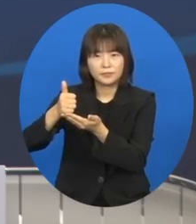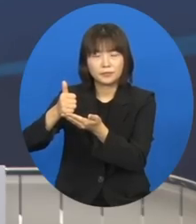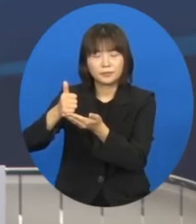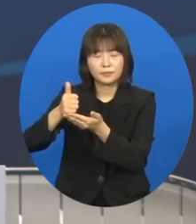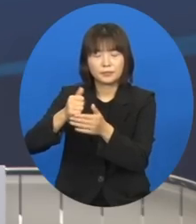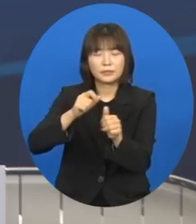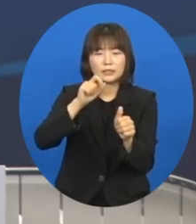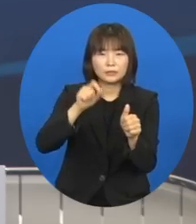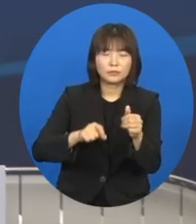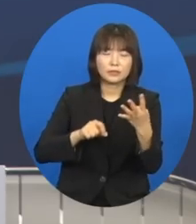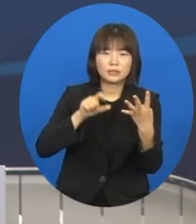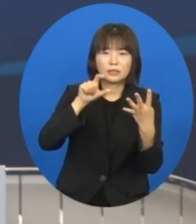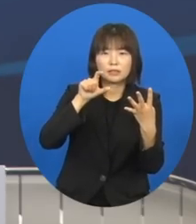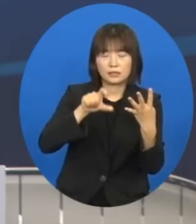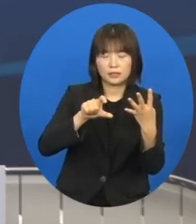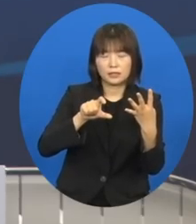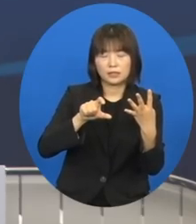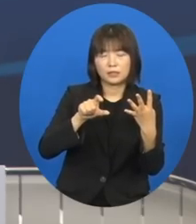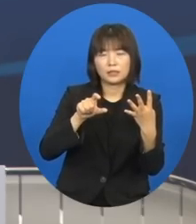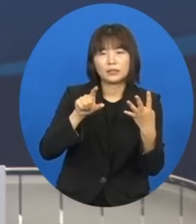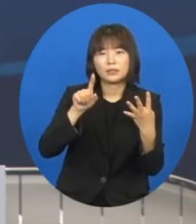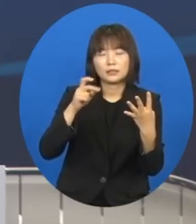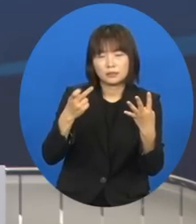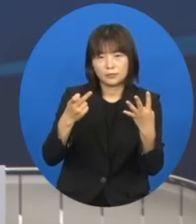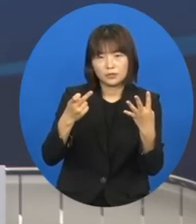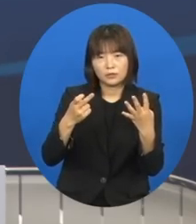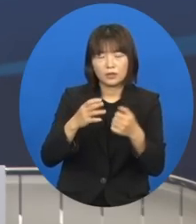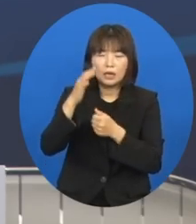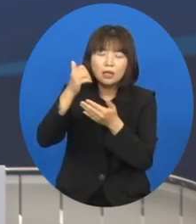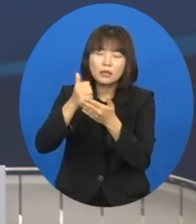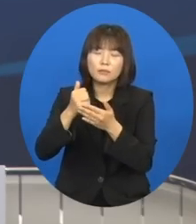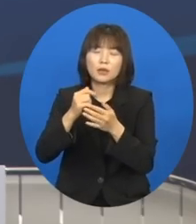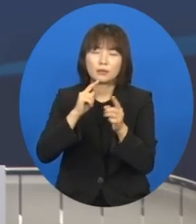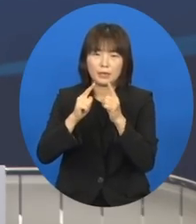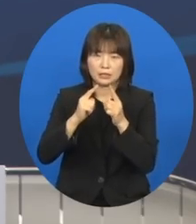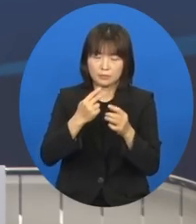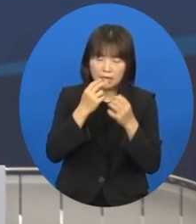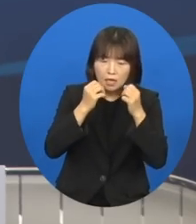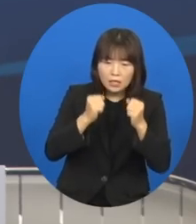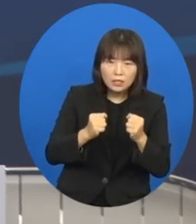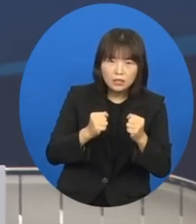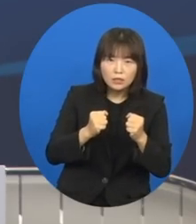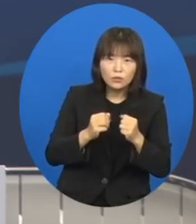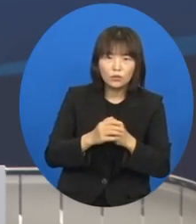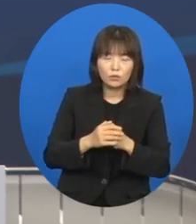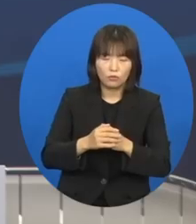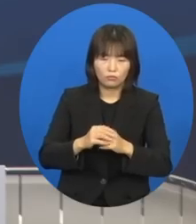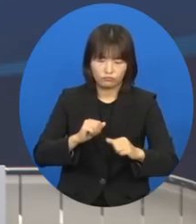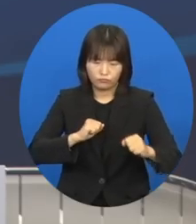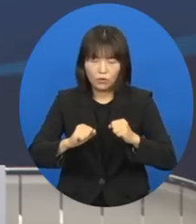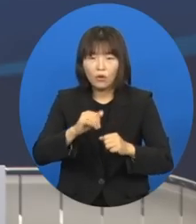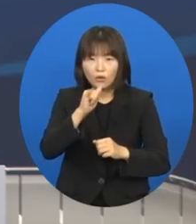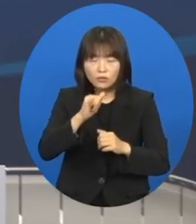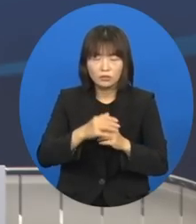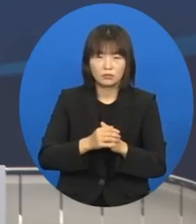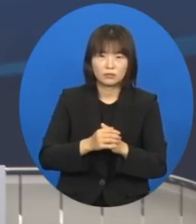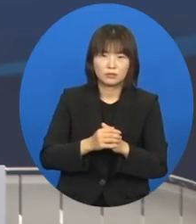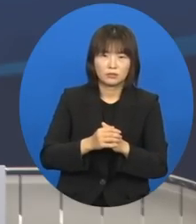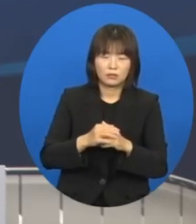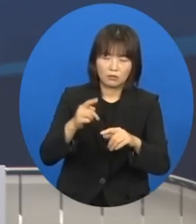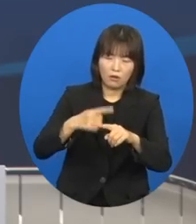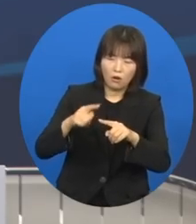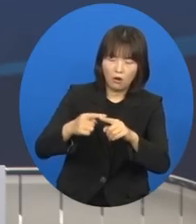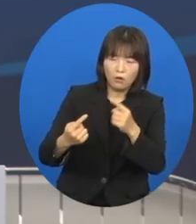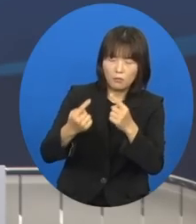히브리서 4장 12절에 하나님의 말씀은 살아있고 활력이 있어 좌우의 날선 어떤 검보다도